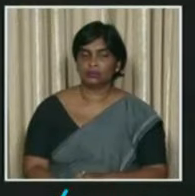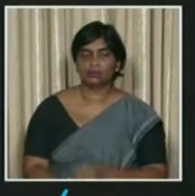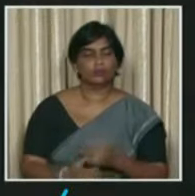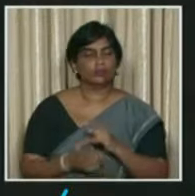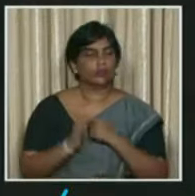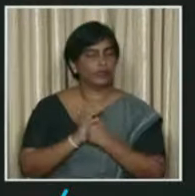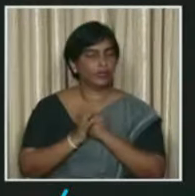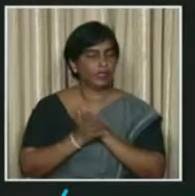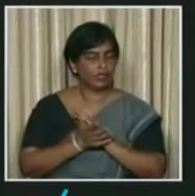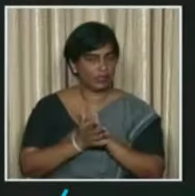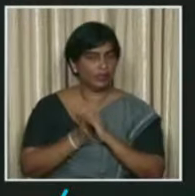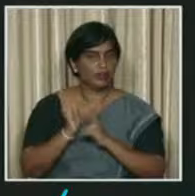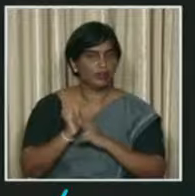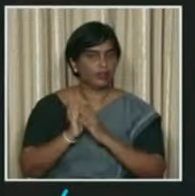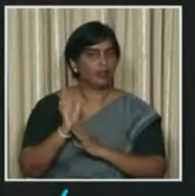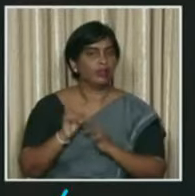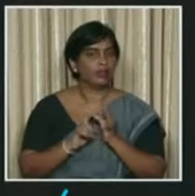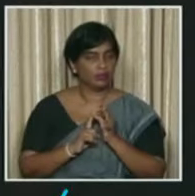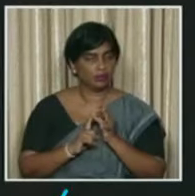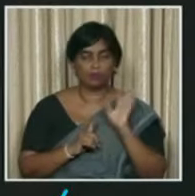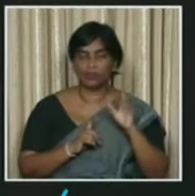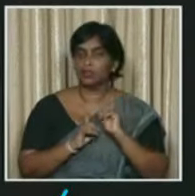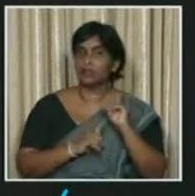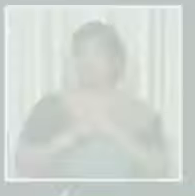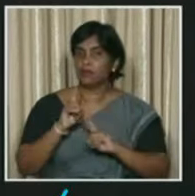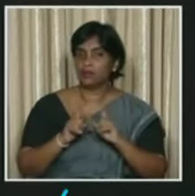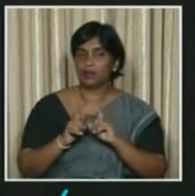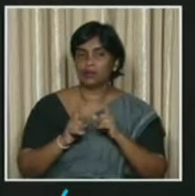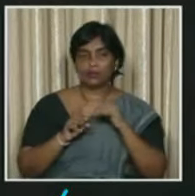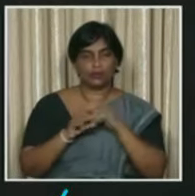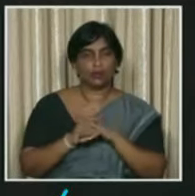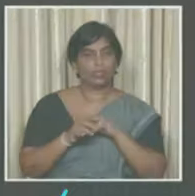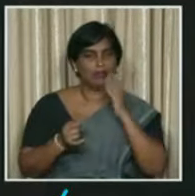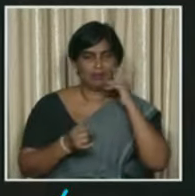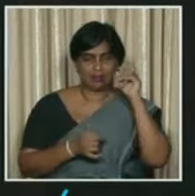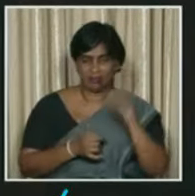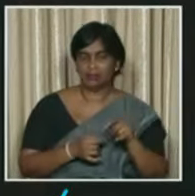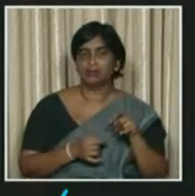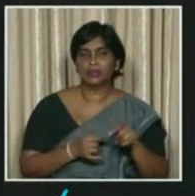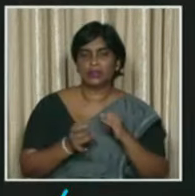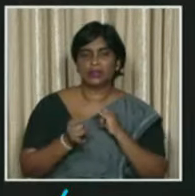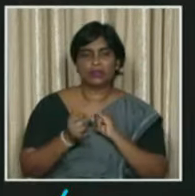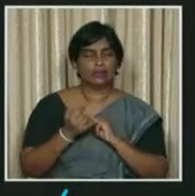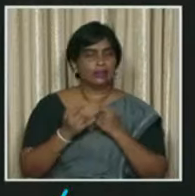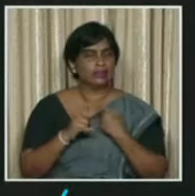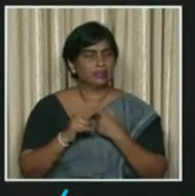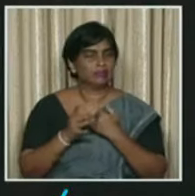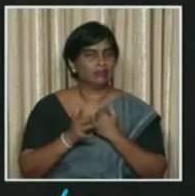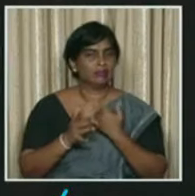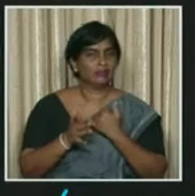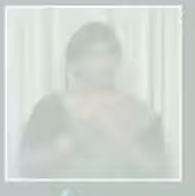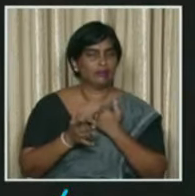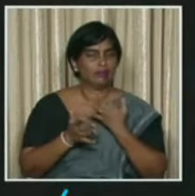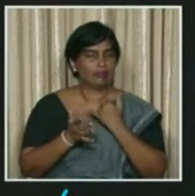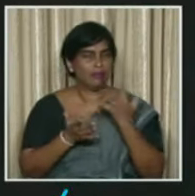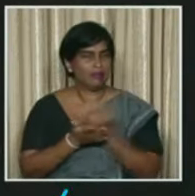හේෂා විතාරණ මන්ත්‍රීතුමන් විසින් පාර්ලිමේන්තුවේ කාර්යනිරත ලේකම්වරියකට ලිංගික හිරිහැරයක් සෙක්ෂුවල්